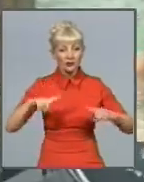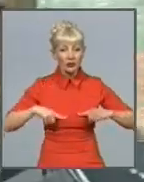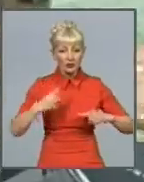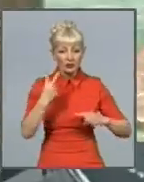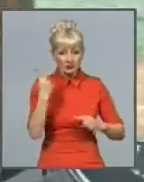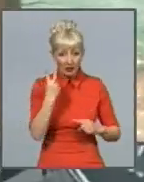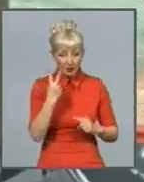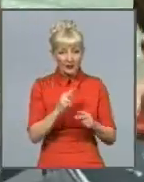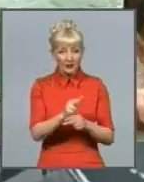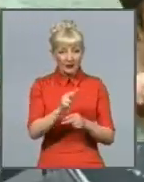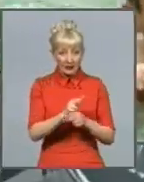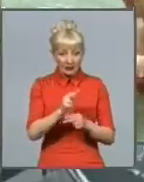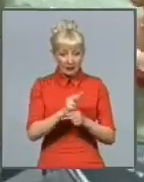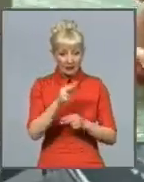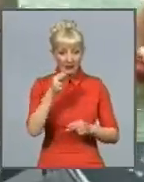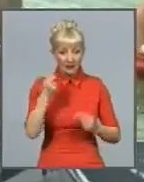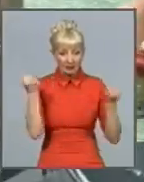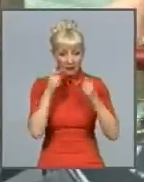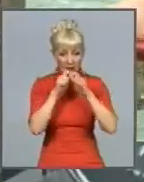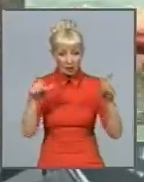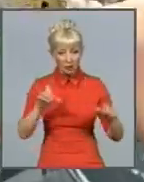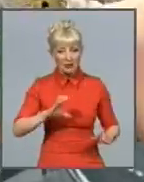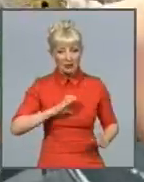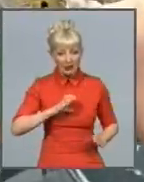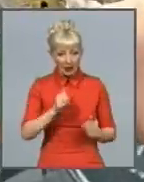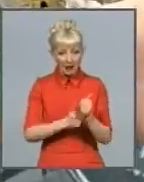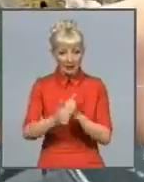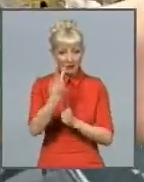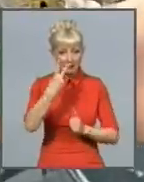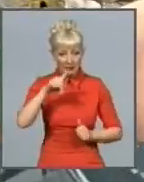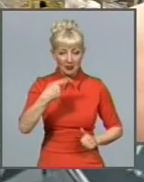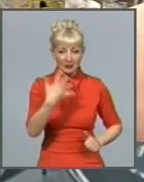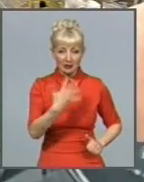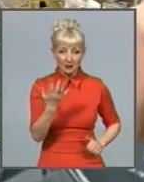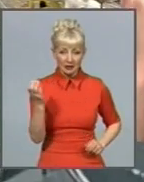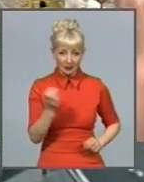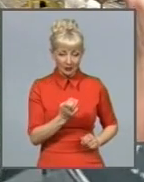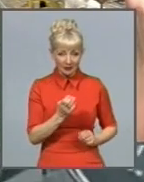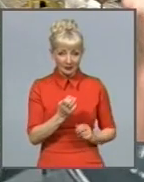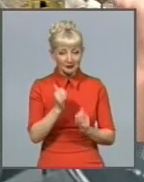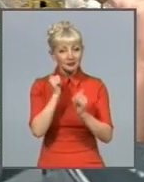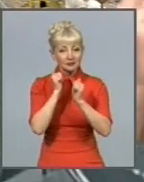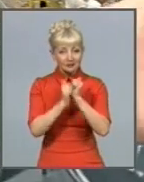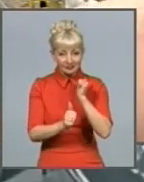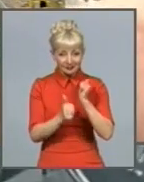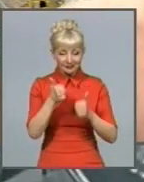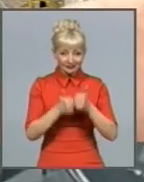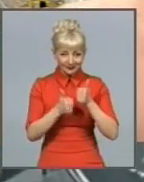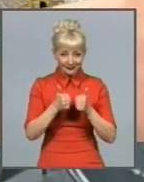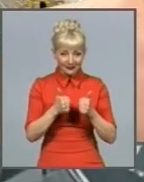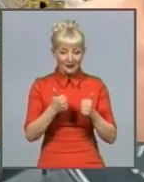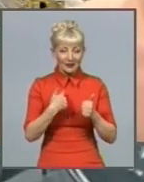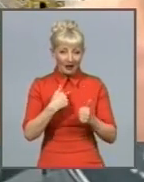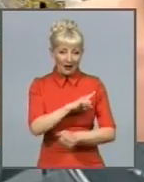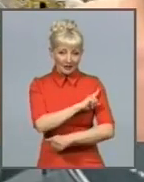«Спартак», обогнал на 2,55 секунды. В каждом силе я пытаюсь одинаковую силу приложить, но лучше